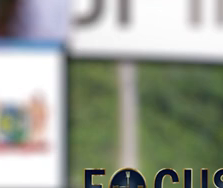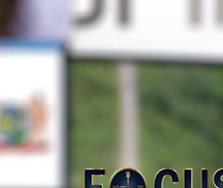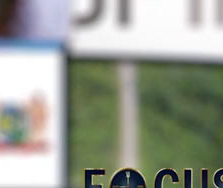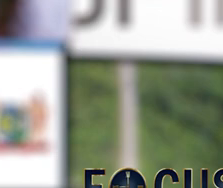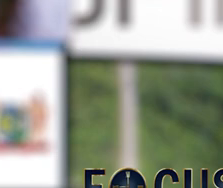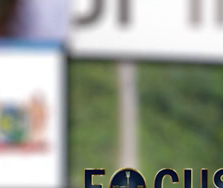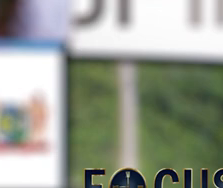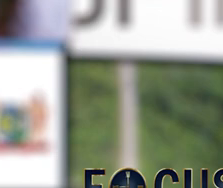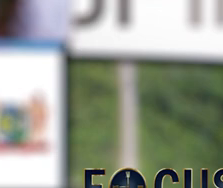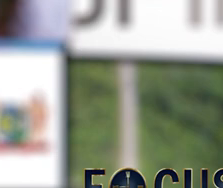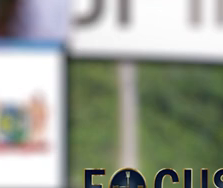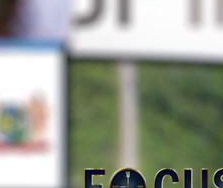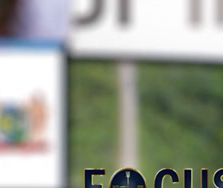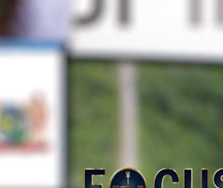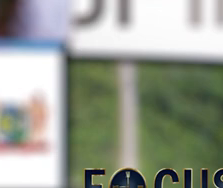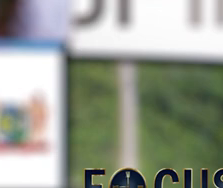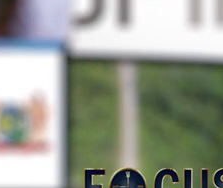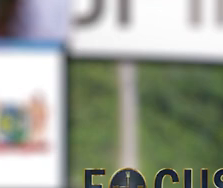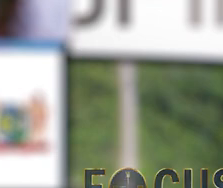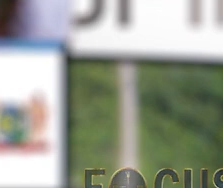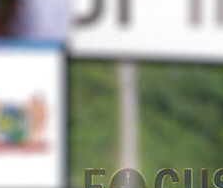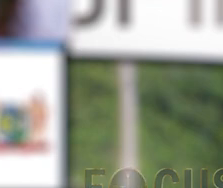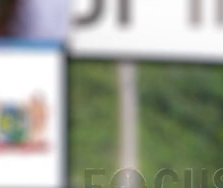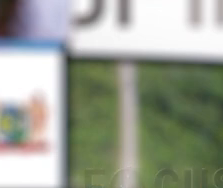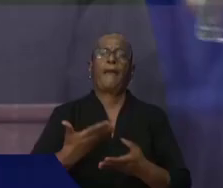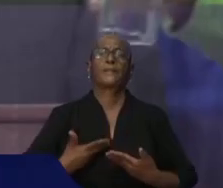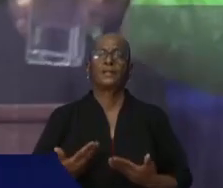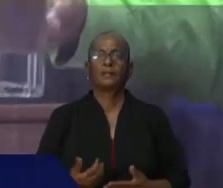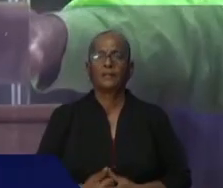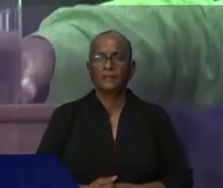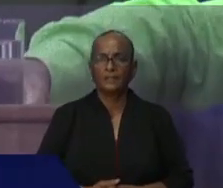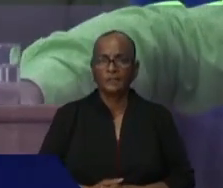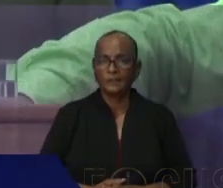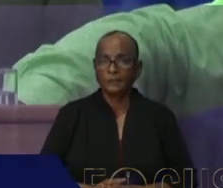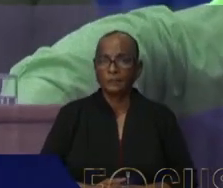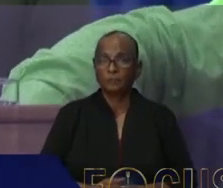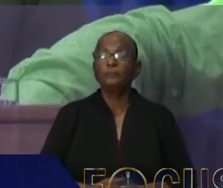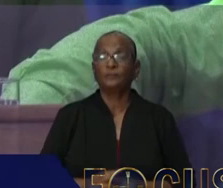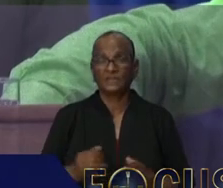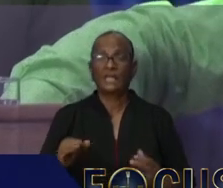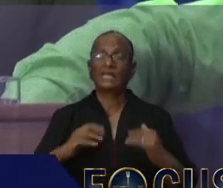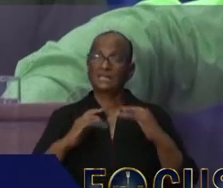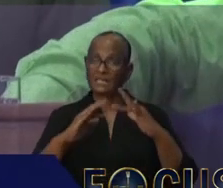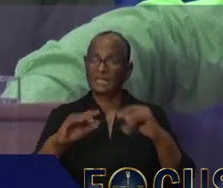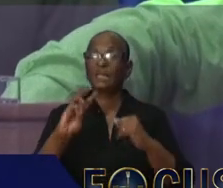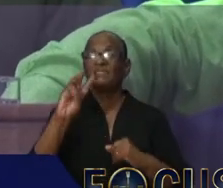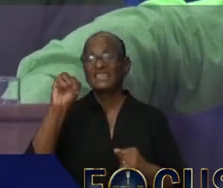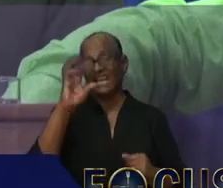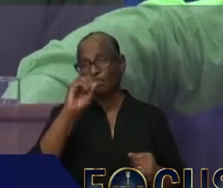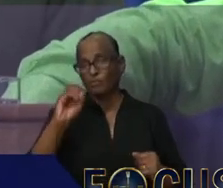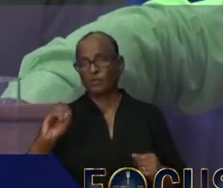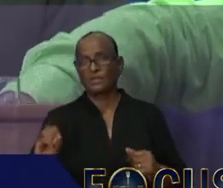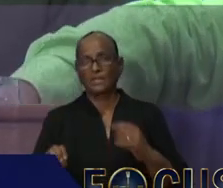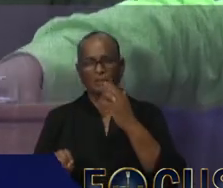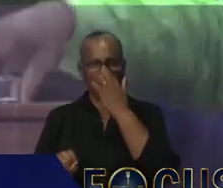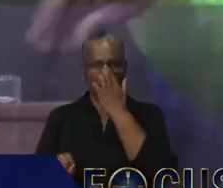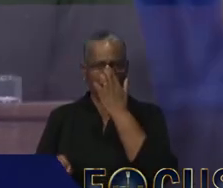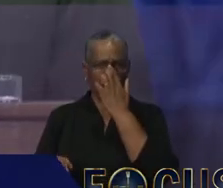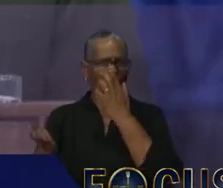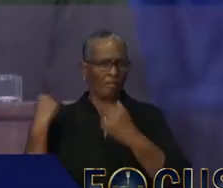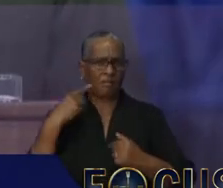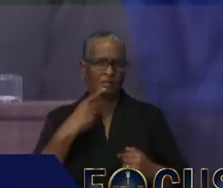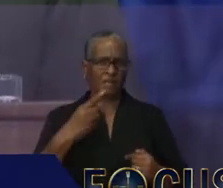op medicamenten, basisgoederen en de betaling van brandstof. De retentieregeling van 30%, wat ik eerder genoemd